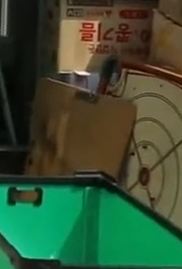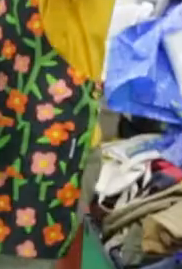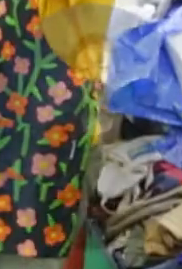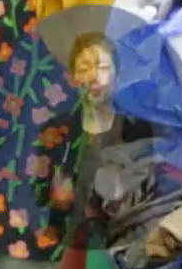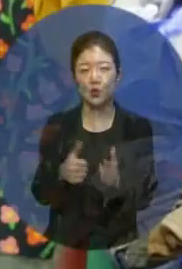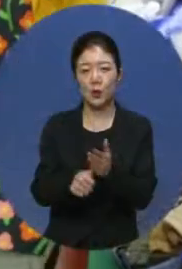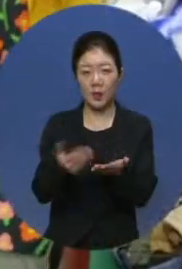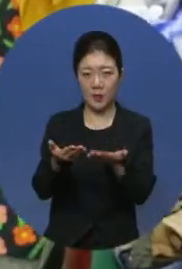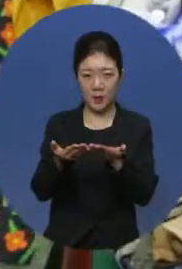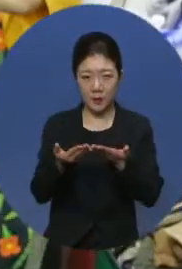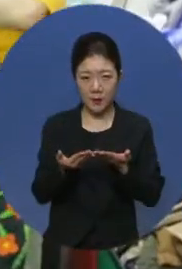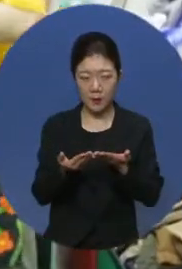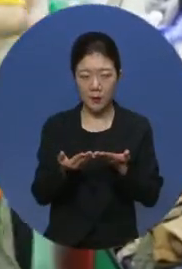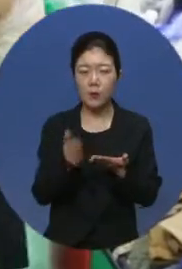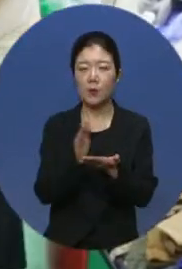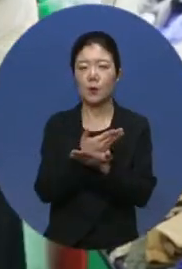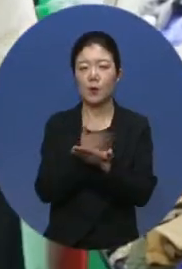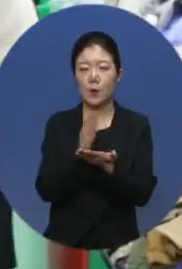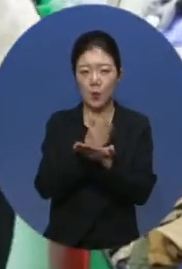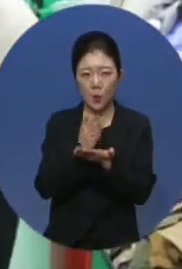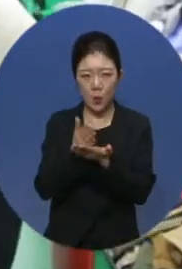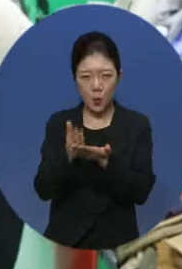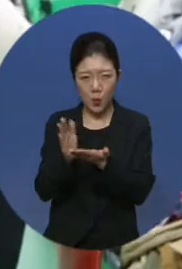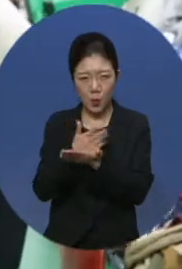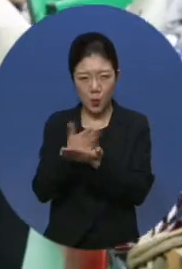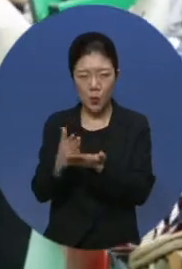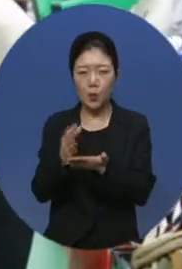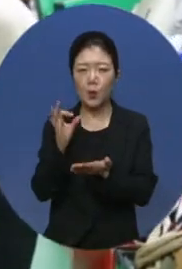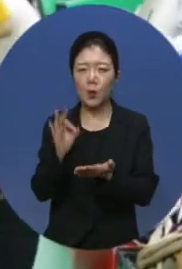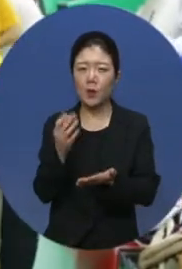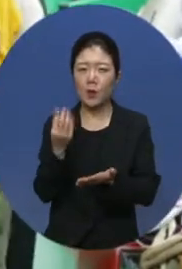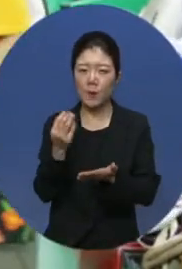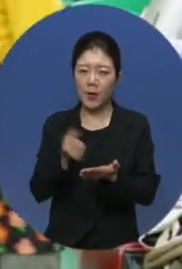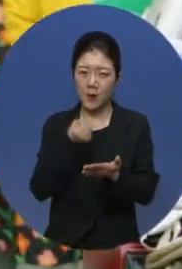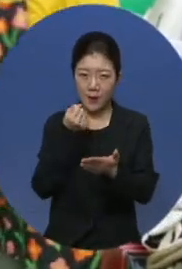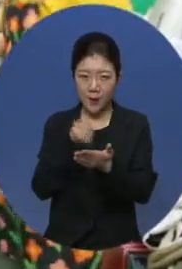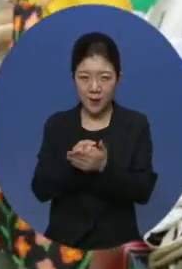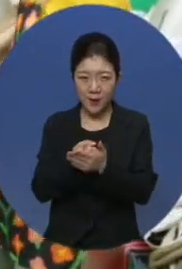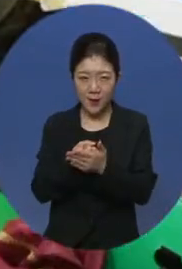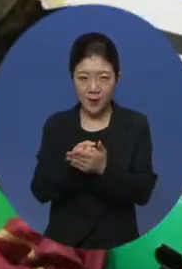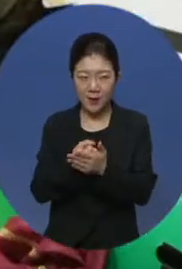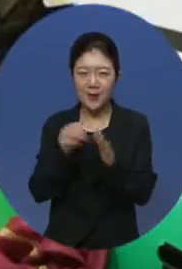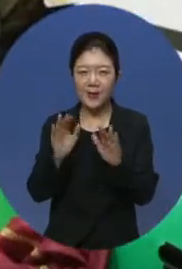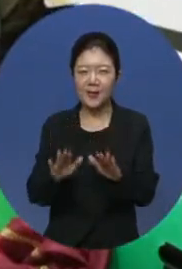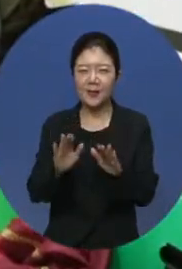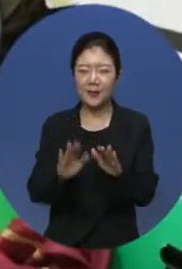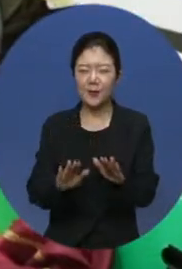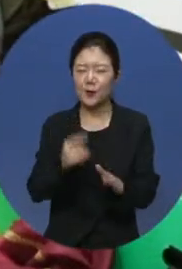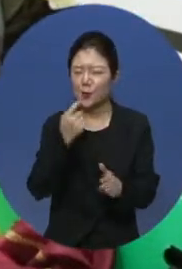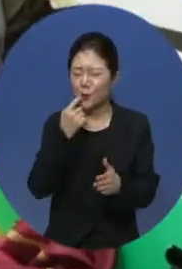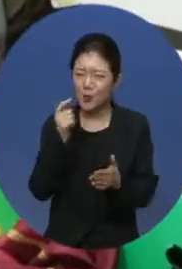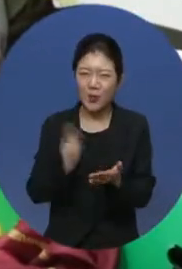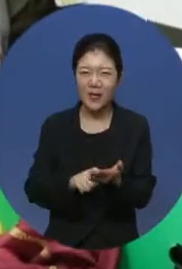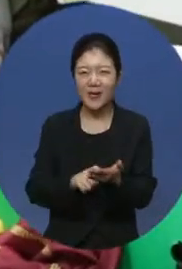기증품이 들어오면 종류별로 구분하고 가격을 책정하는 일은 이제 식은 죽